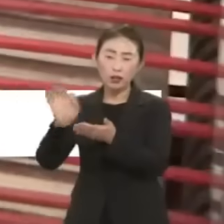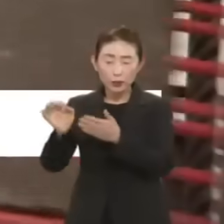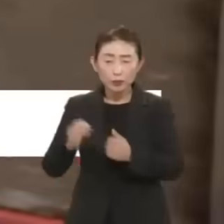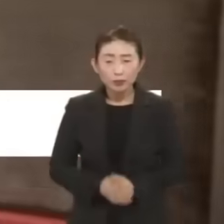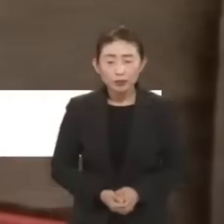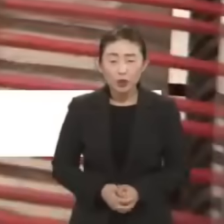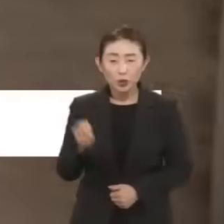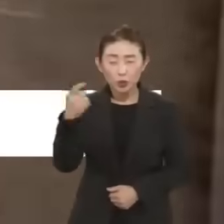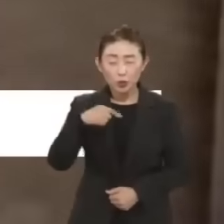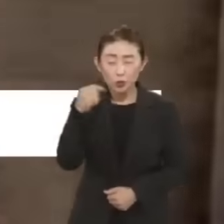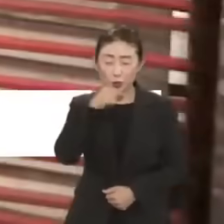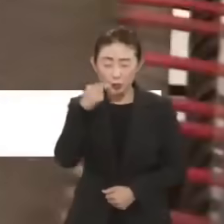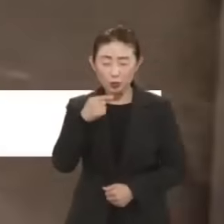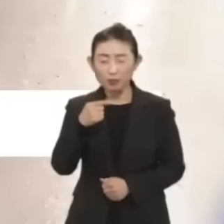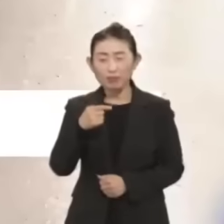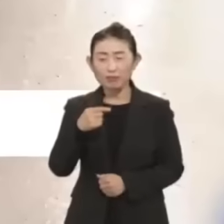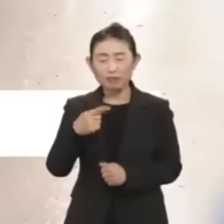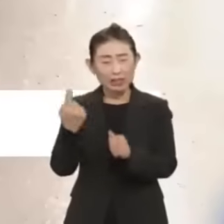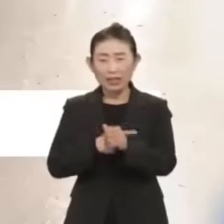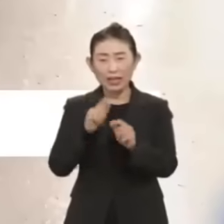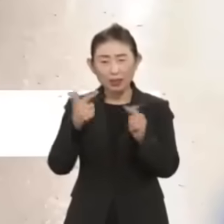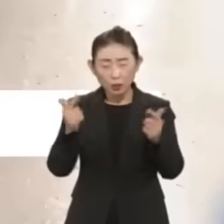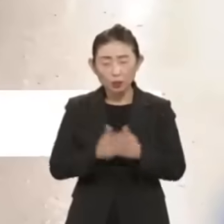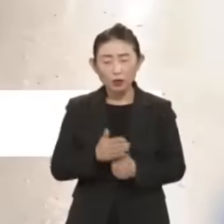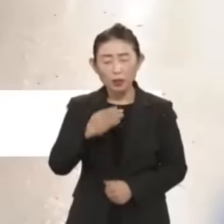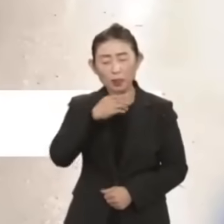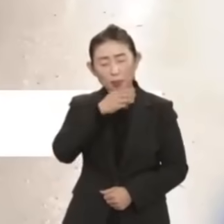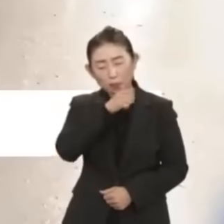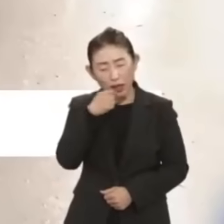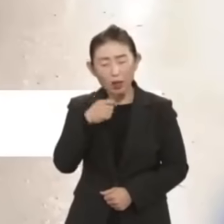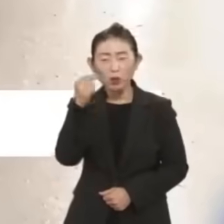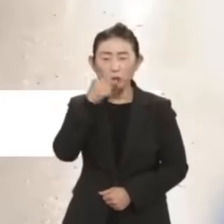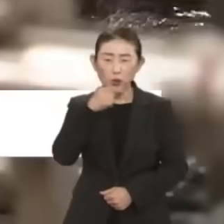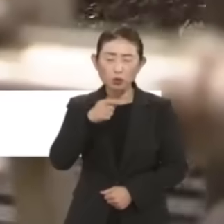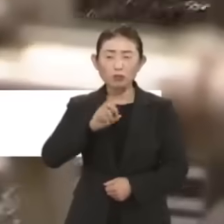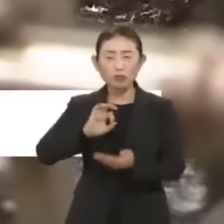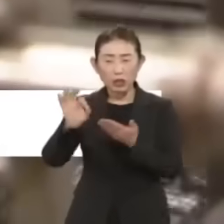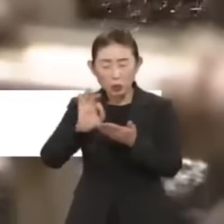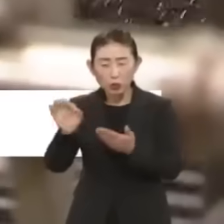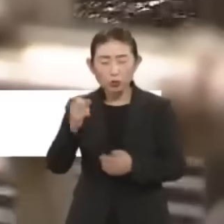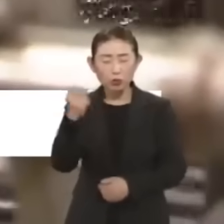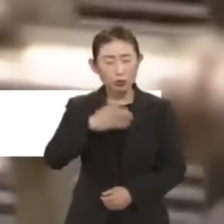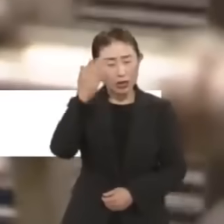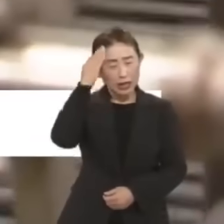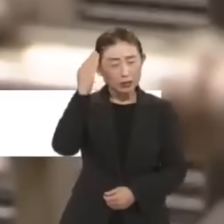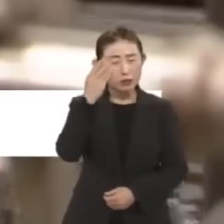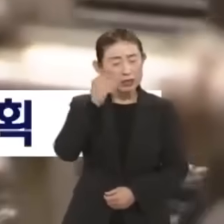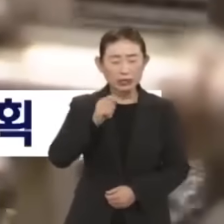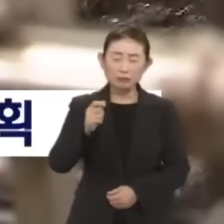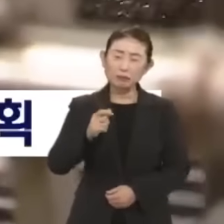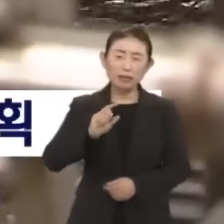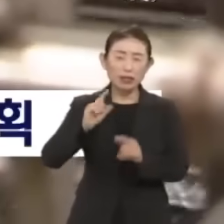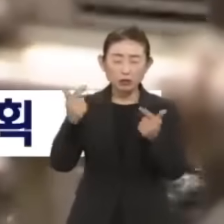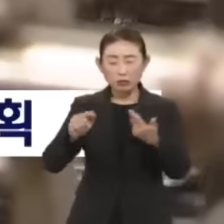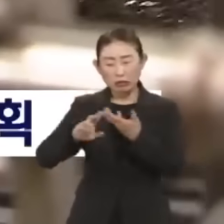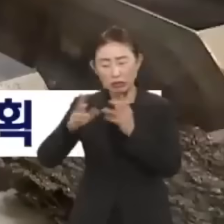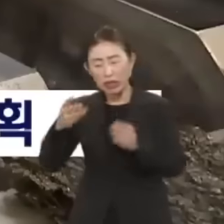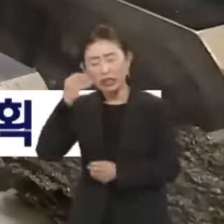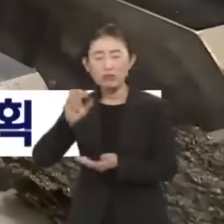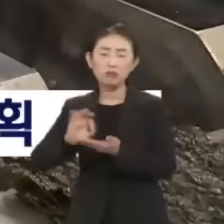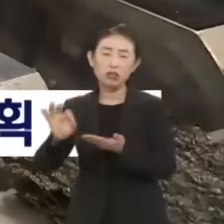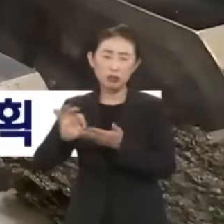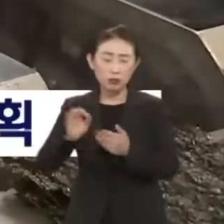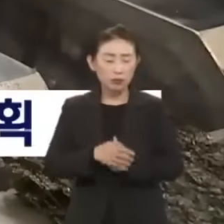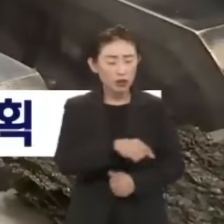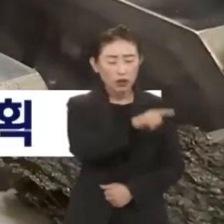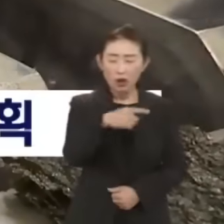천이름 대신 맛소금을 사용하거나 국내산 참기름 대신 외국산을 쓴 업체도 있었습니다. 조합 측은 브랜드 관리에 소홀했다는